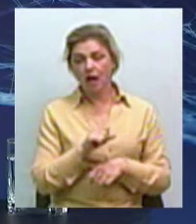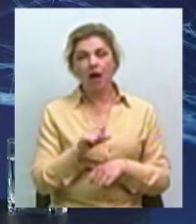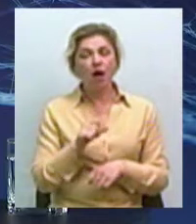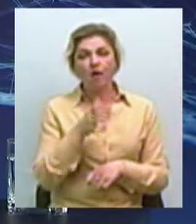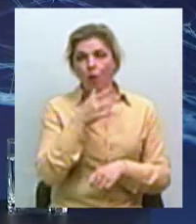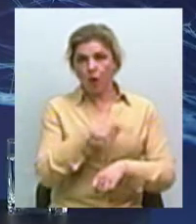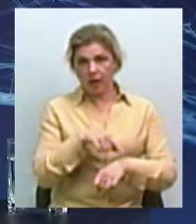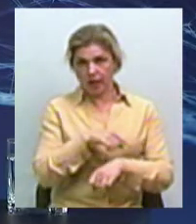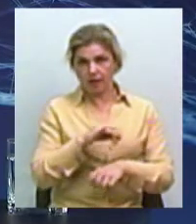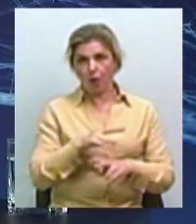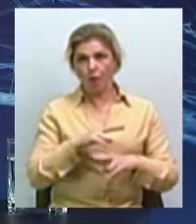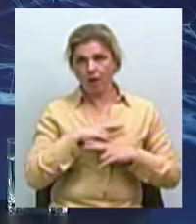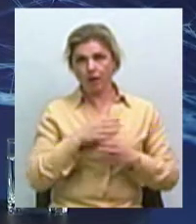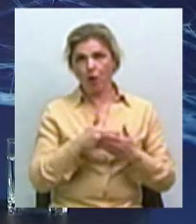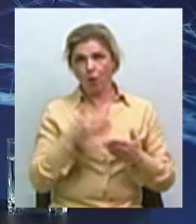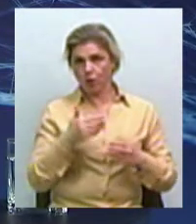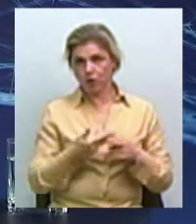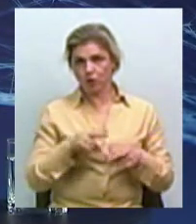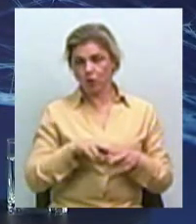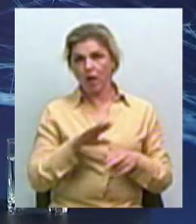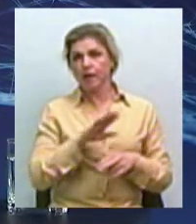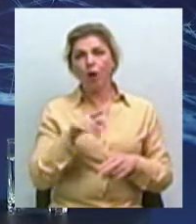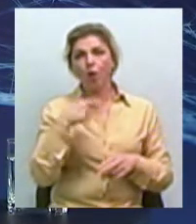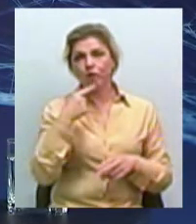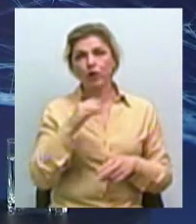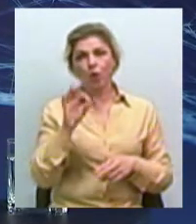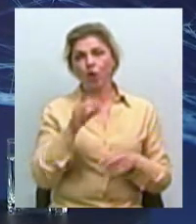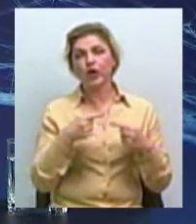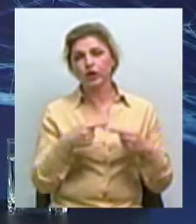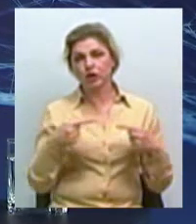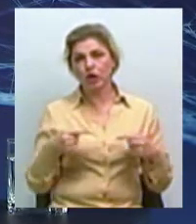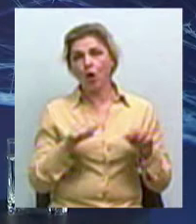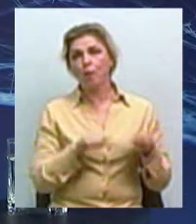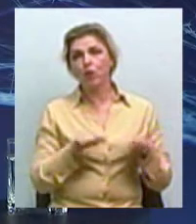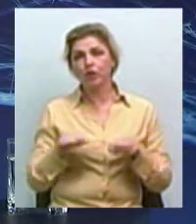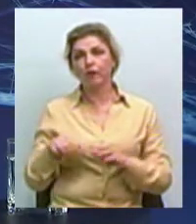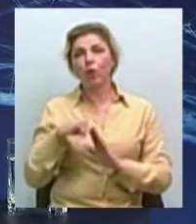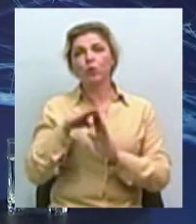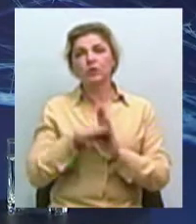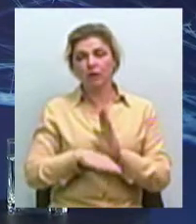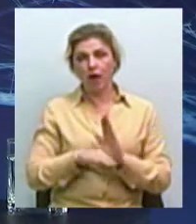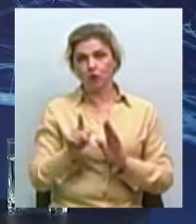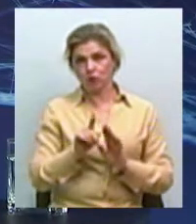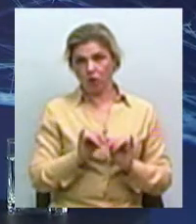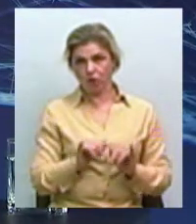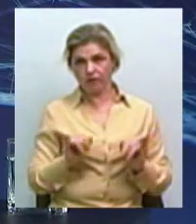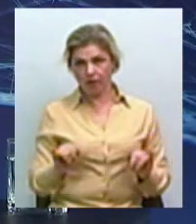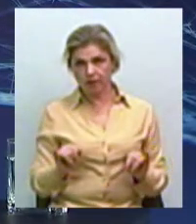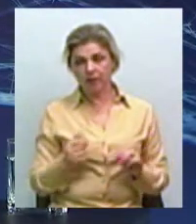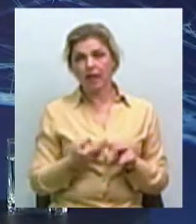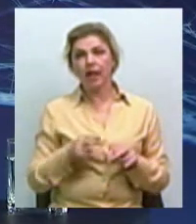і померти від цього, не говорячи вже про інші можливі ускладнення, які розвиваються. І